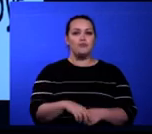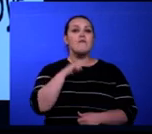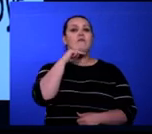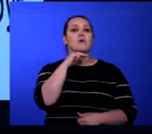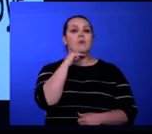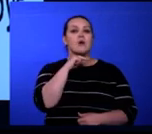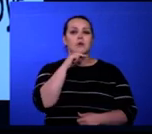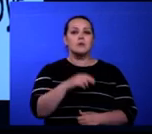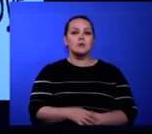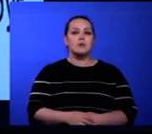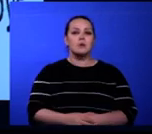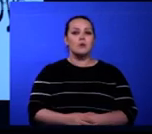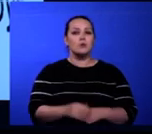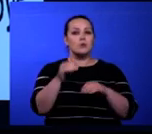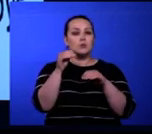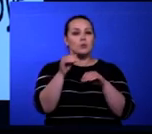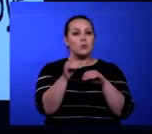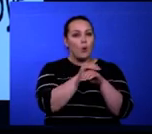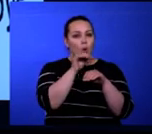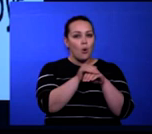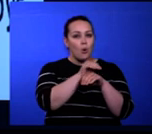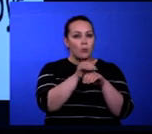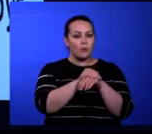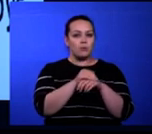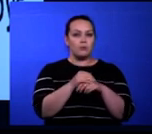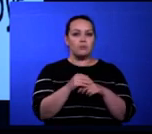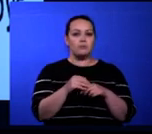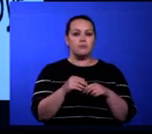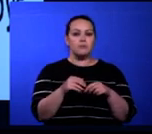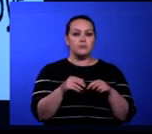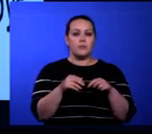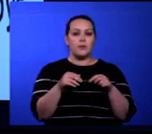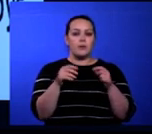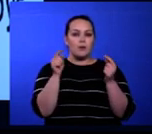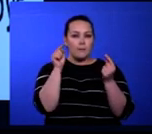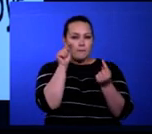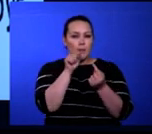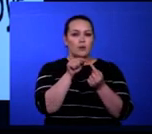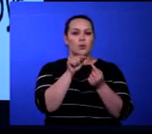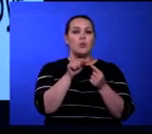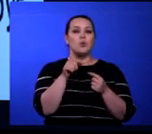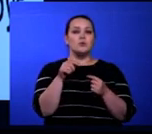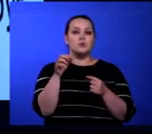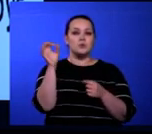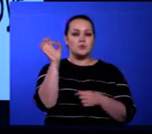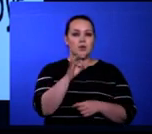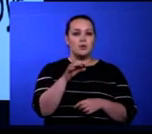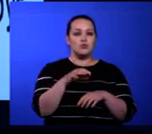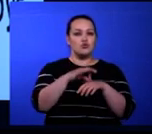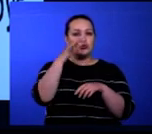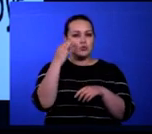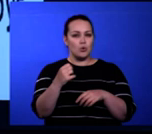обратите внимание, «добрым», подходит сразу несколько антонимов – злым, жестоким,